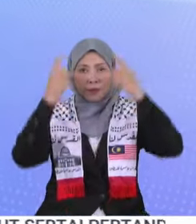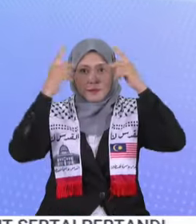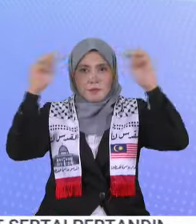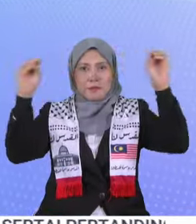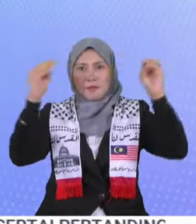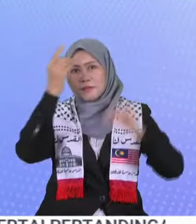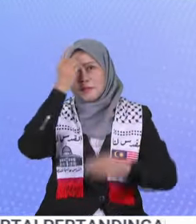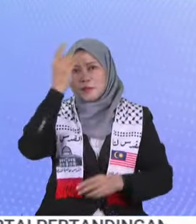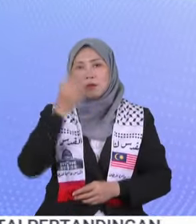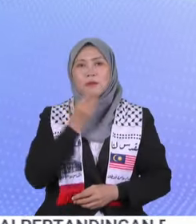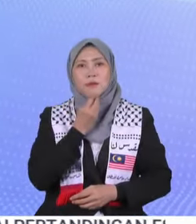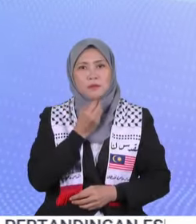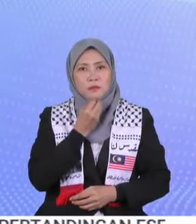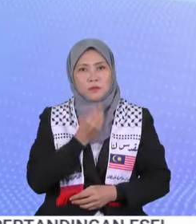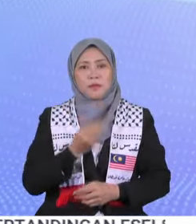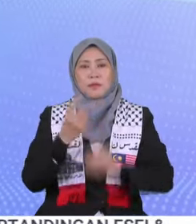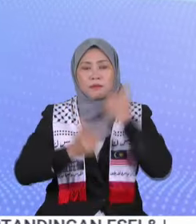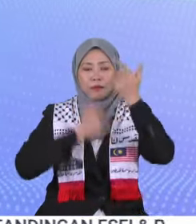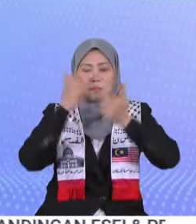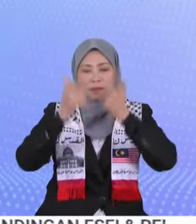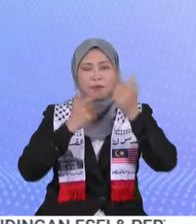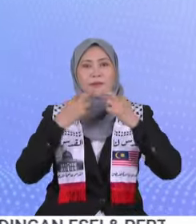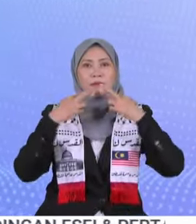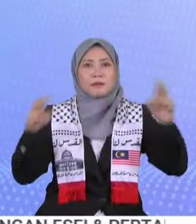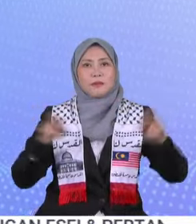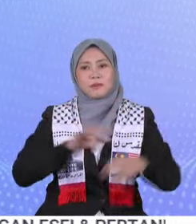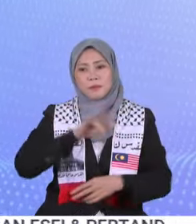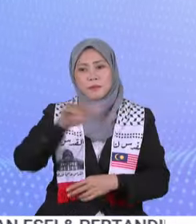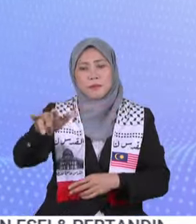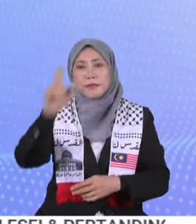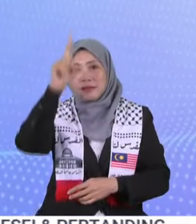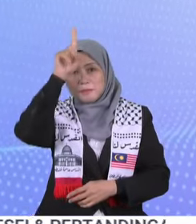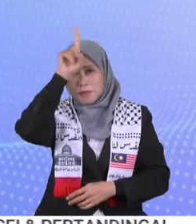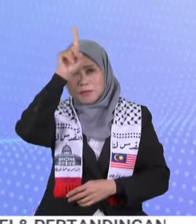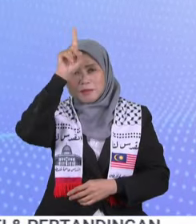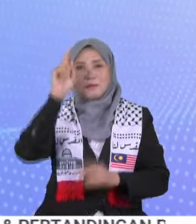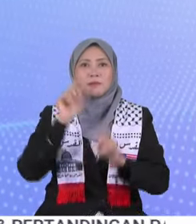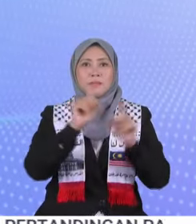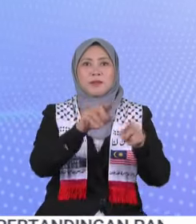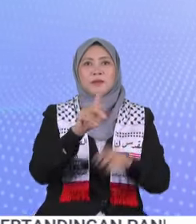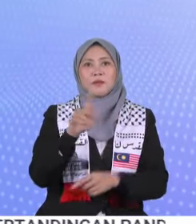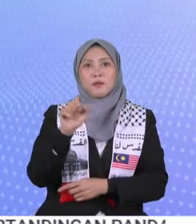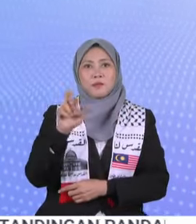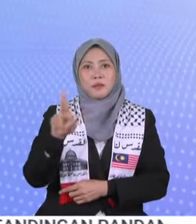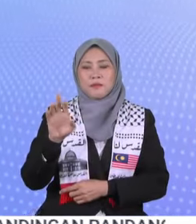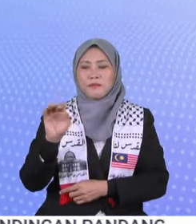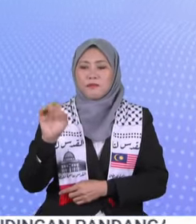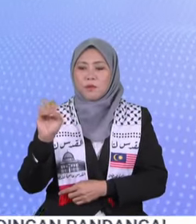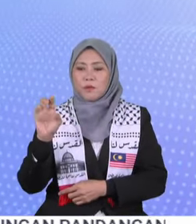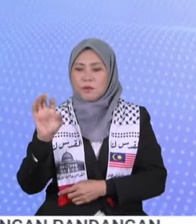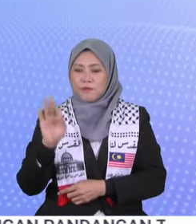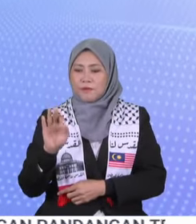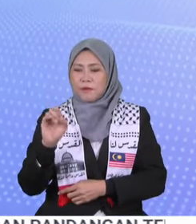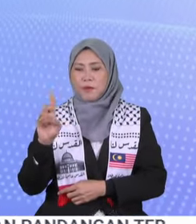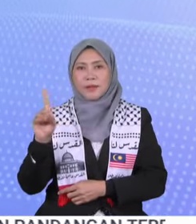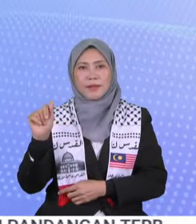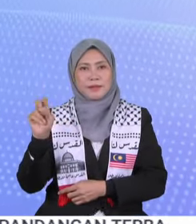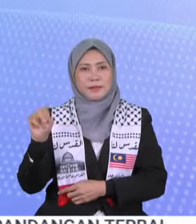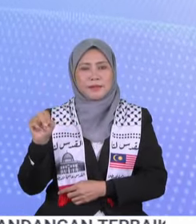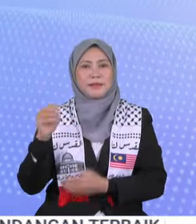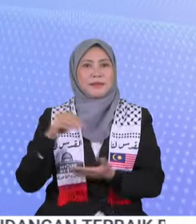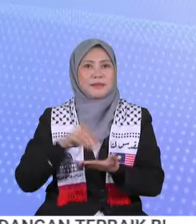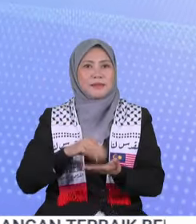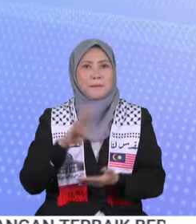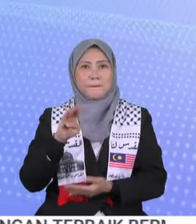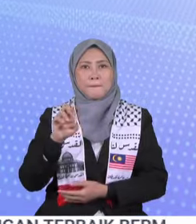Perdana Menteri Datuk Seri Anwar Ibrahim yang dalam lawatan rasmi ke Jerman meluangkan masa ke Körber Foundation di Berlin. Perinciannya bersama wartawan Siti